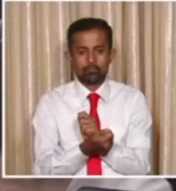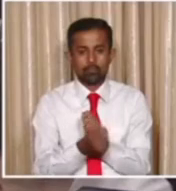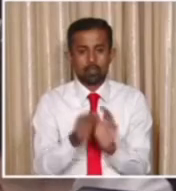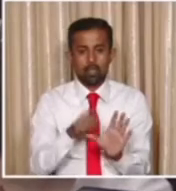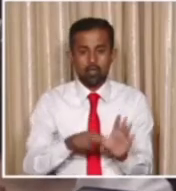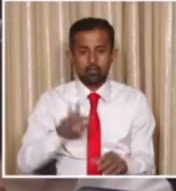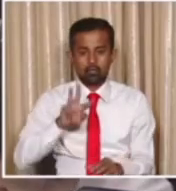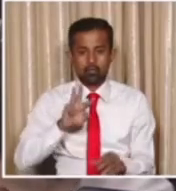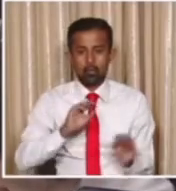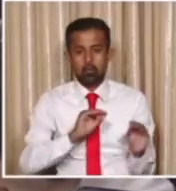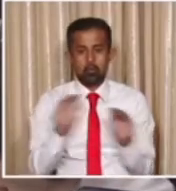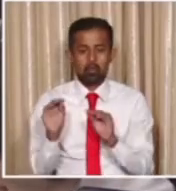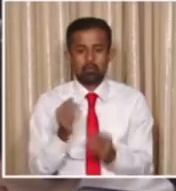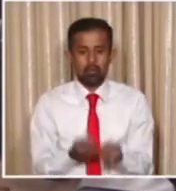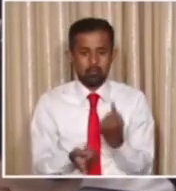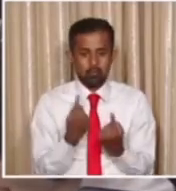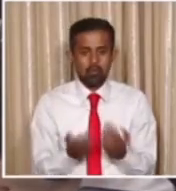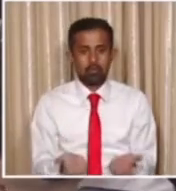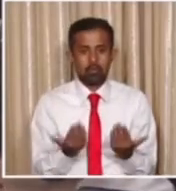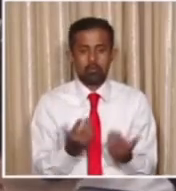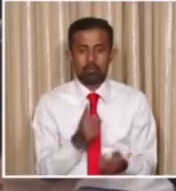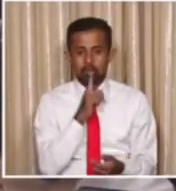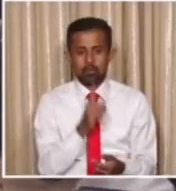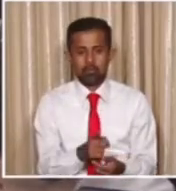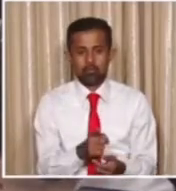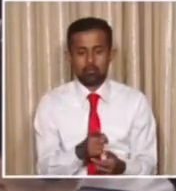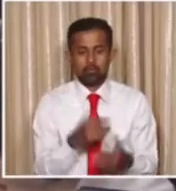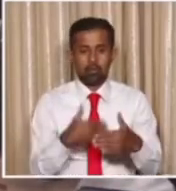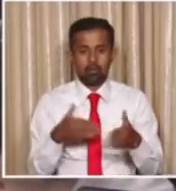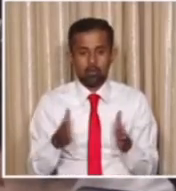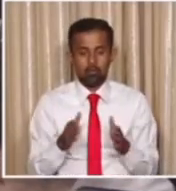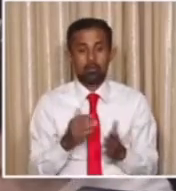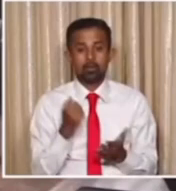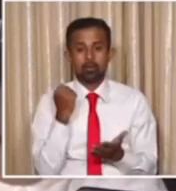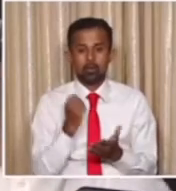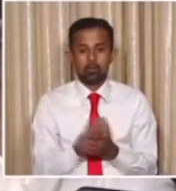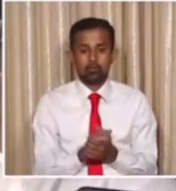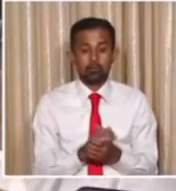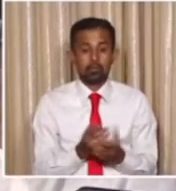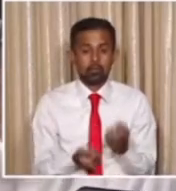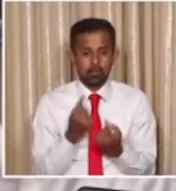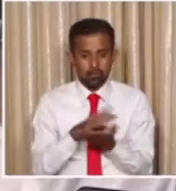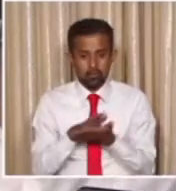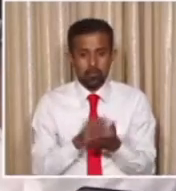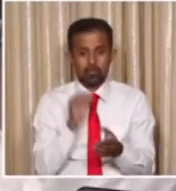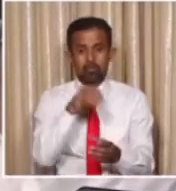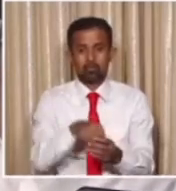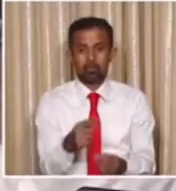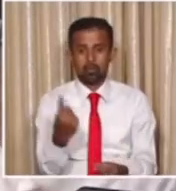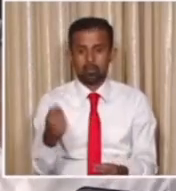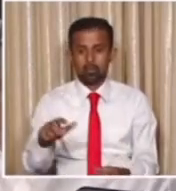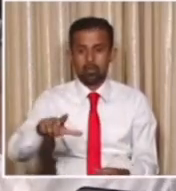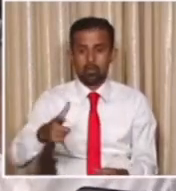වසර තුනකින් පසුව සමාලෝචනය කරන්නයි කියලා දාලා තියෙනවා ඒ කැබිනට් පත්‍රිකාව. ඒ සමාලෝචනය කරන්න දාලා තිබ්බේ අර